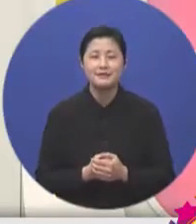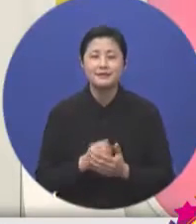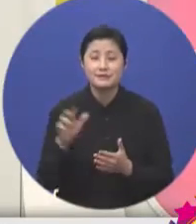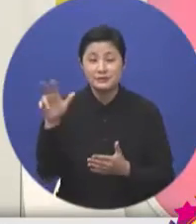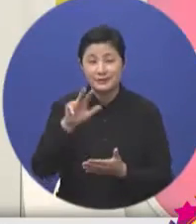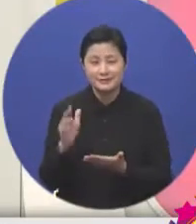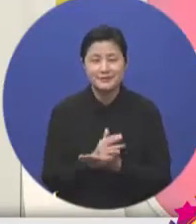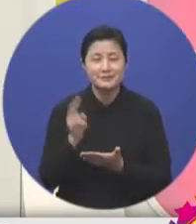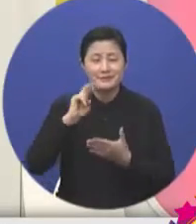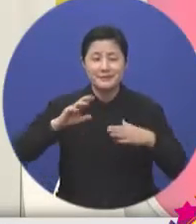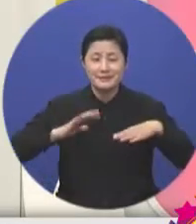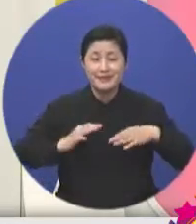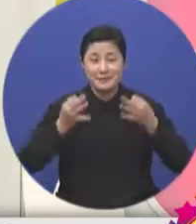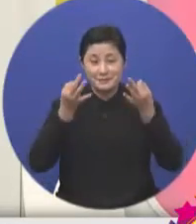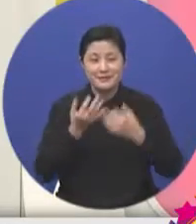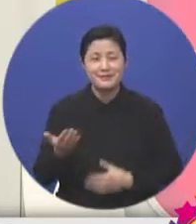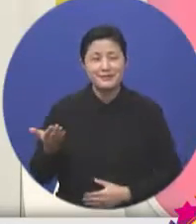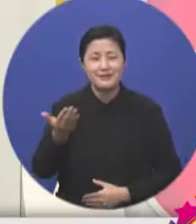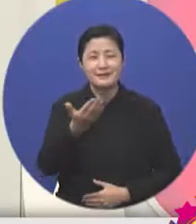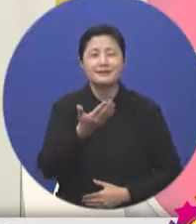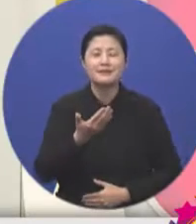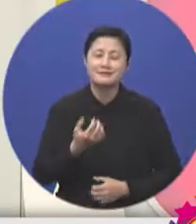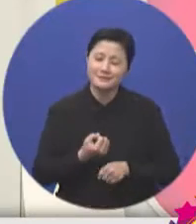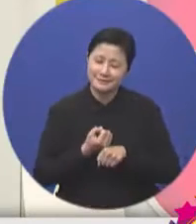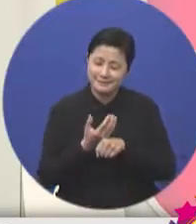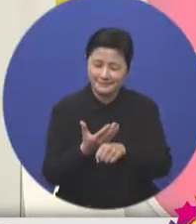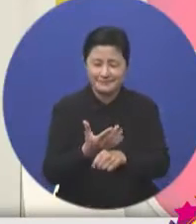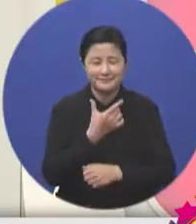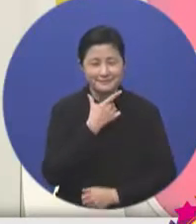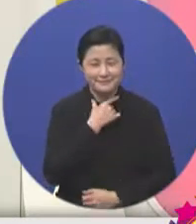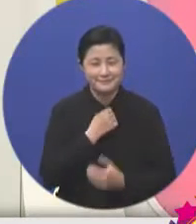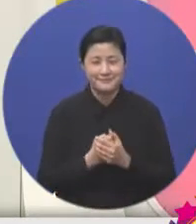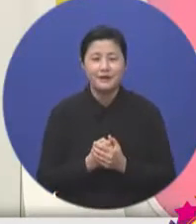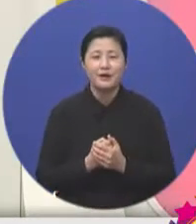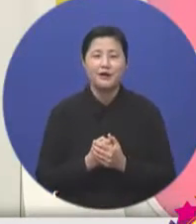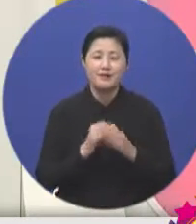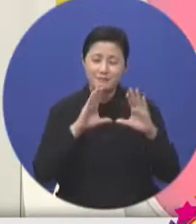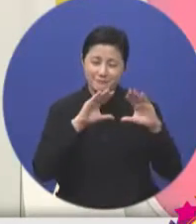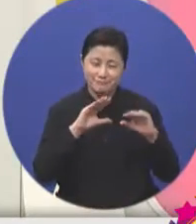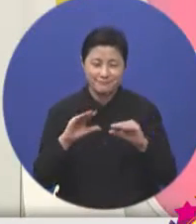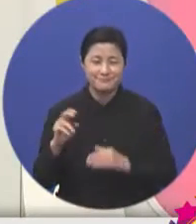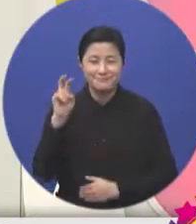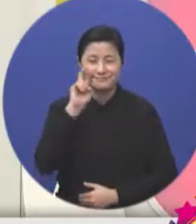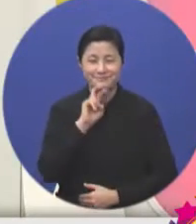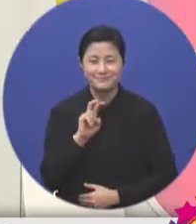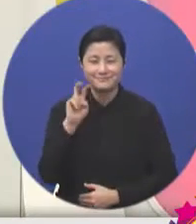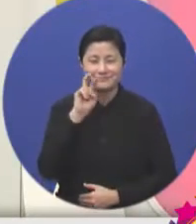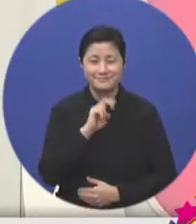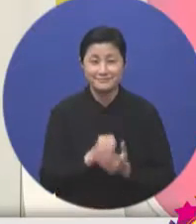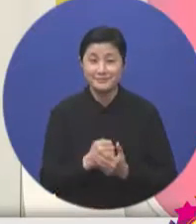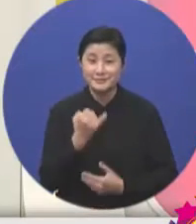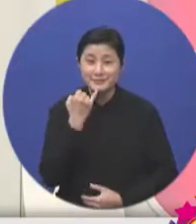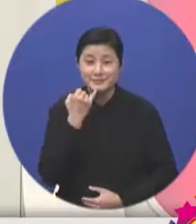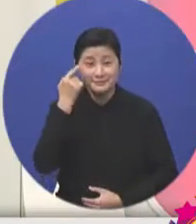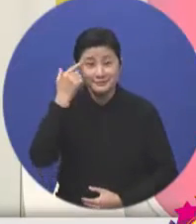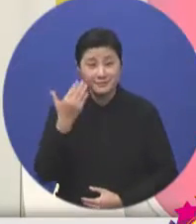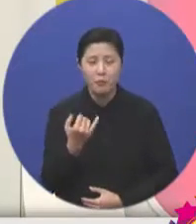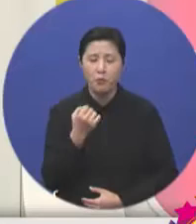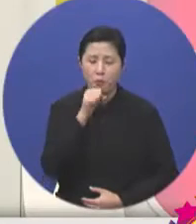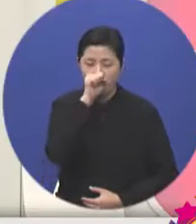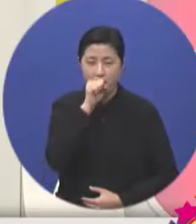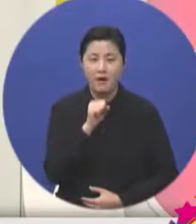정국나눔 노래자랑을 보고 계신 여러분들에게 전합니다. 이게 감미로워요 노래가. 그죠? 네. 괜찮았어요? 아우